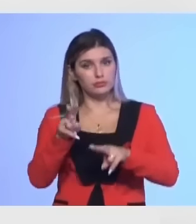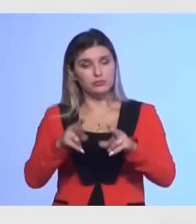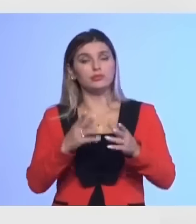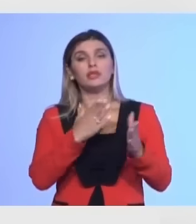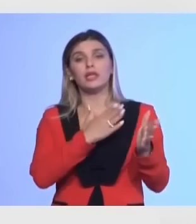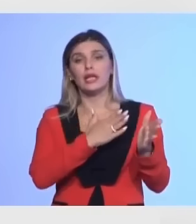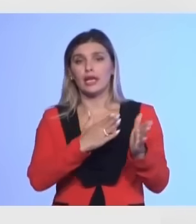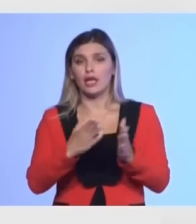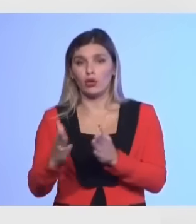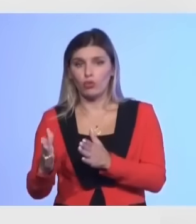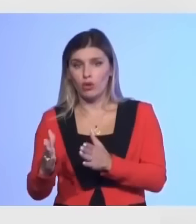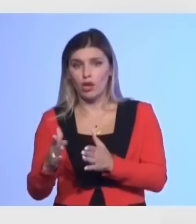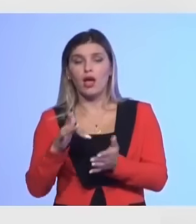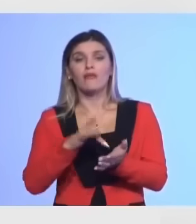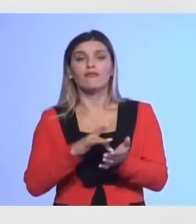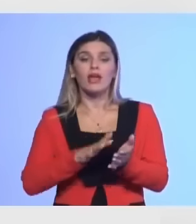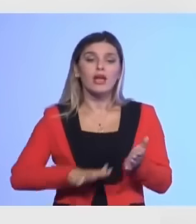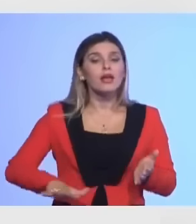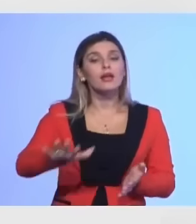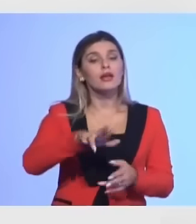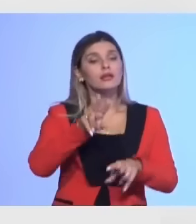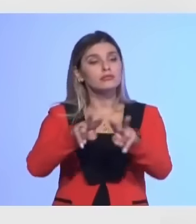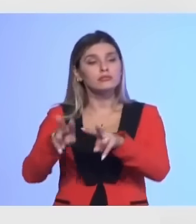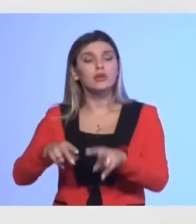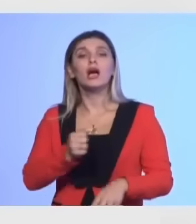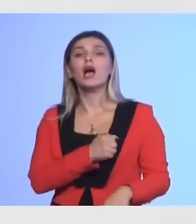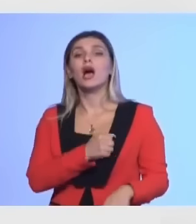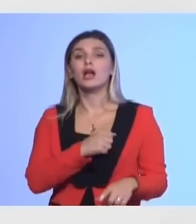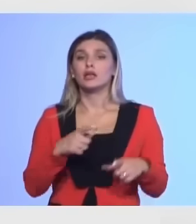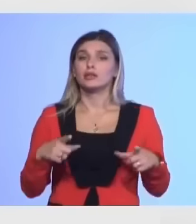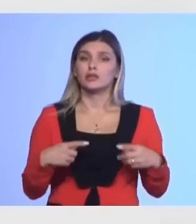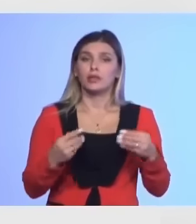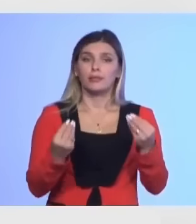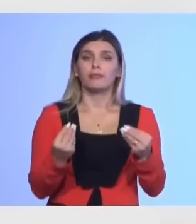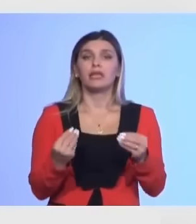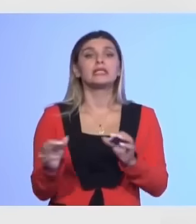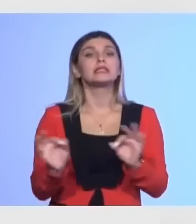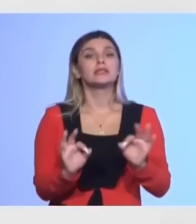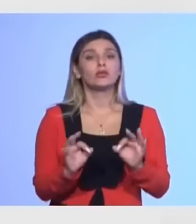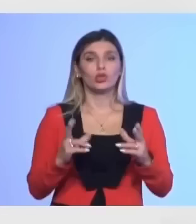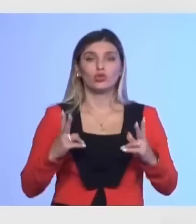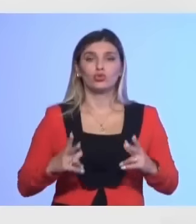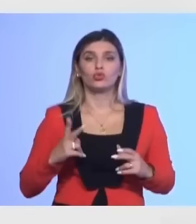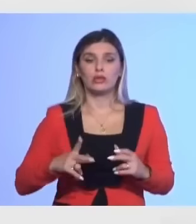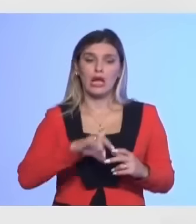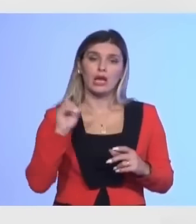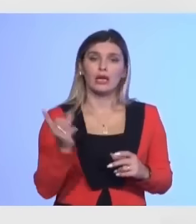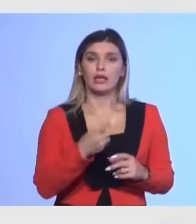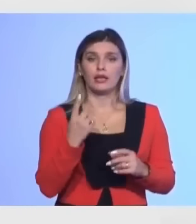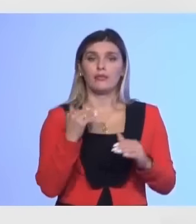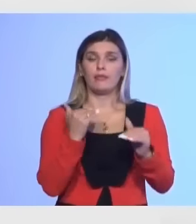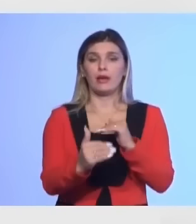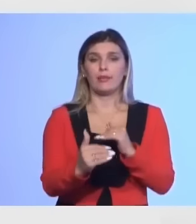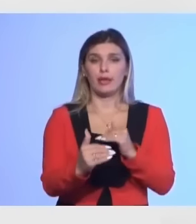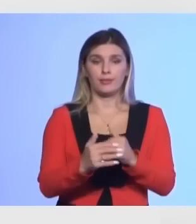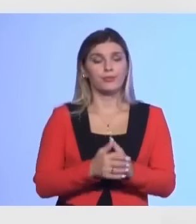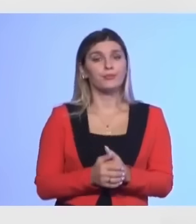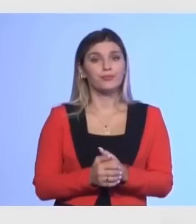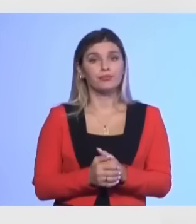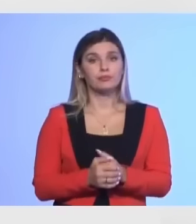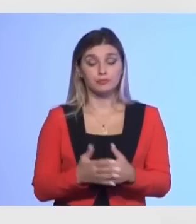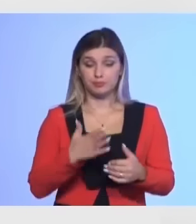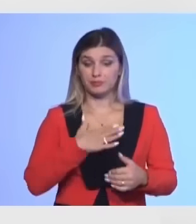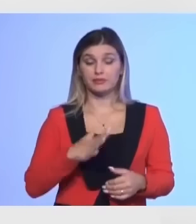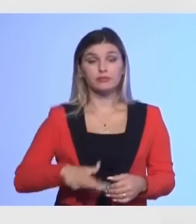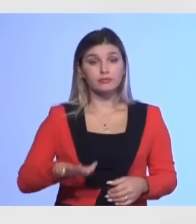patrullime të rregullta në zonat përreth për të garantuar stabilitet dhe siguri për përfitimin e të gjitha komuniteteve. Ne